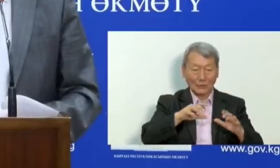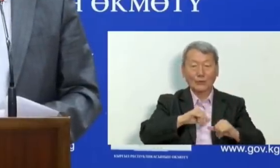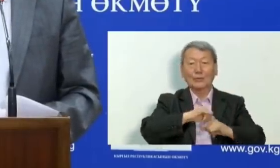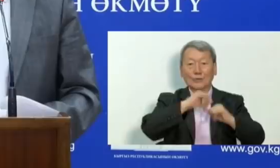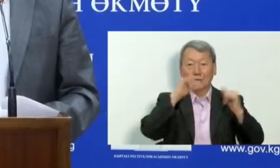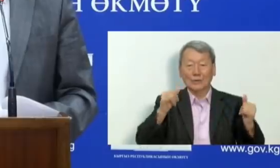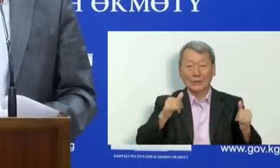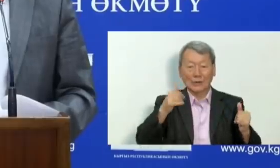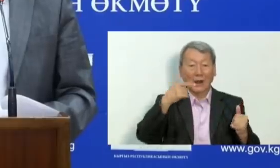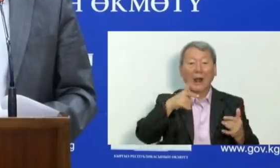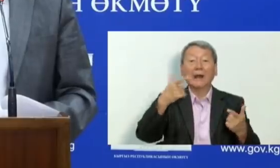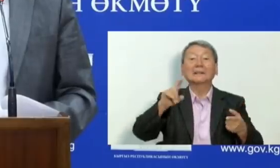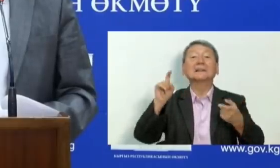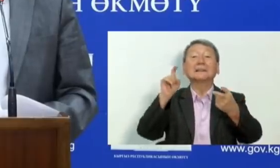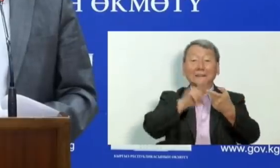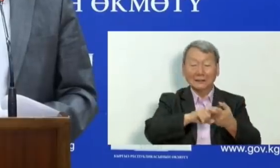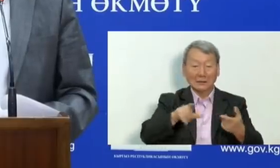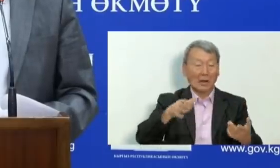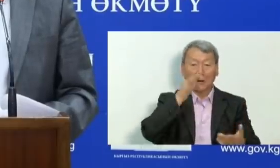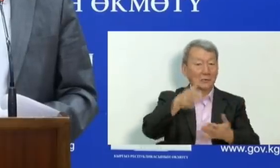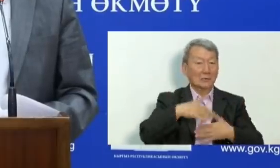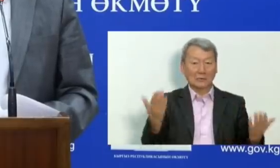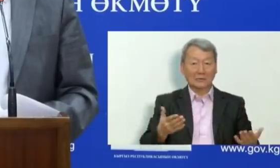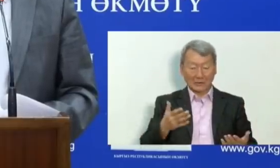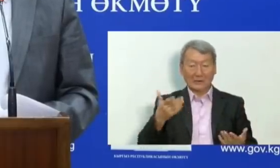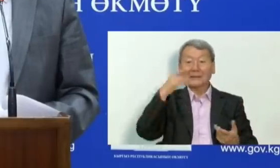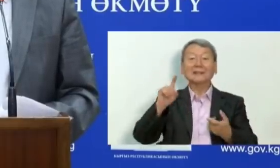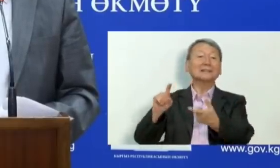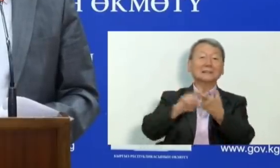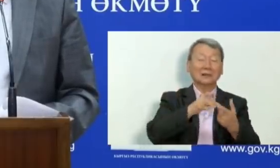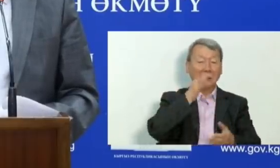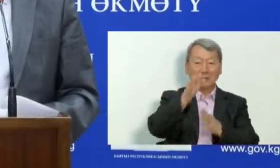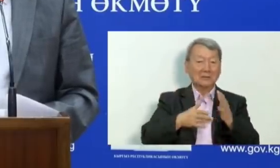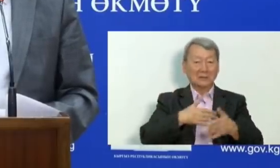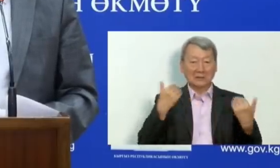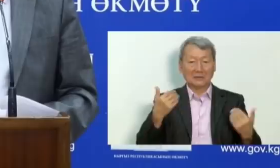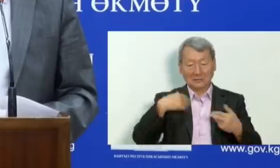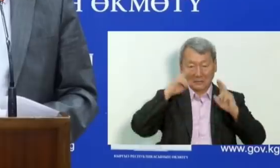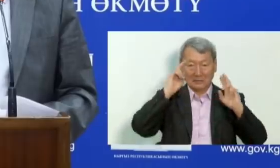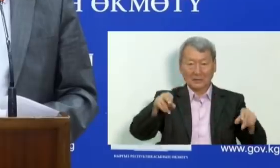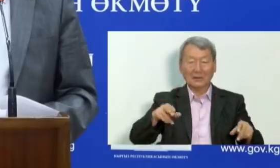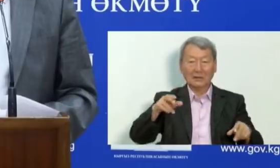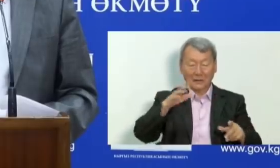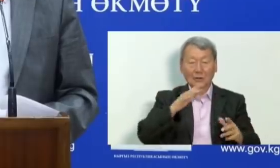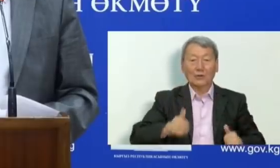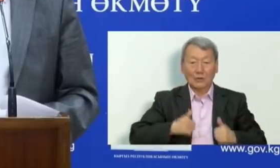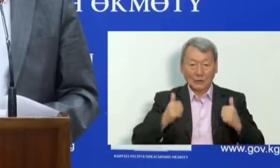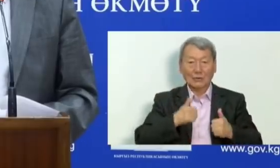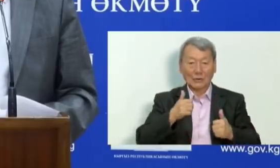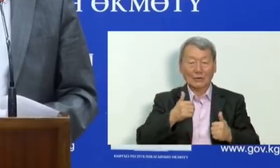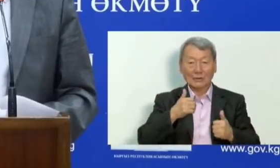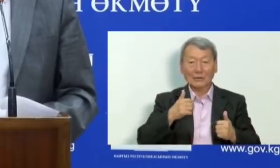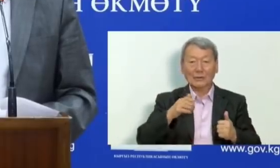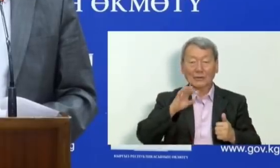экен. Кайсы жерден жугузуп алган дагы ошо айта алган жок дейт. Анан болгон аракеттер көрүлгөн